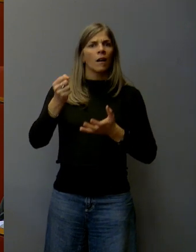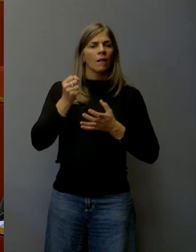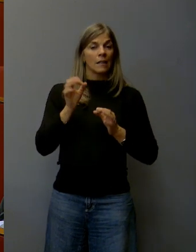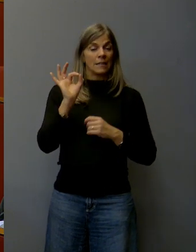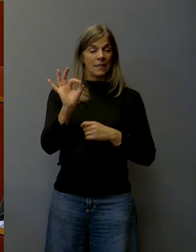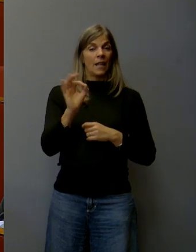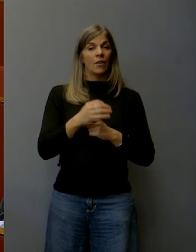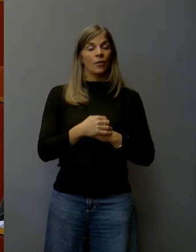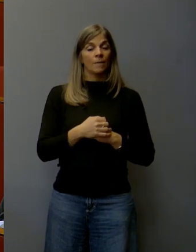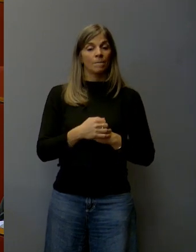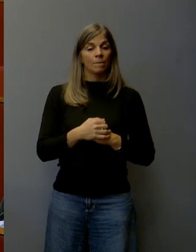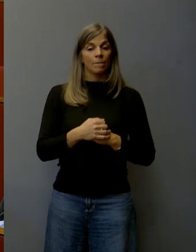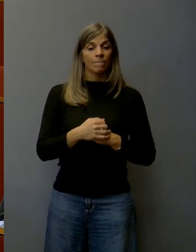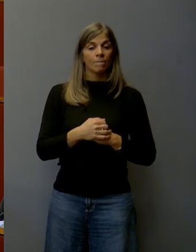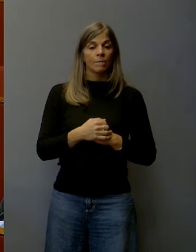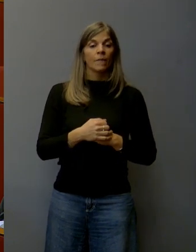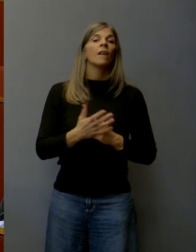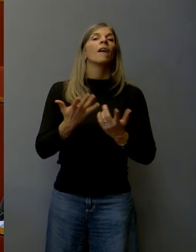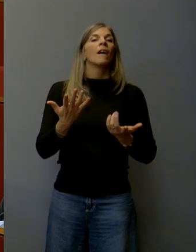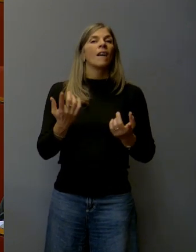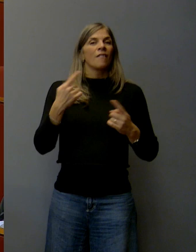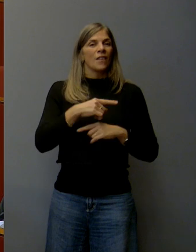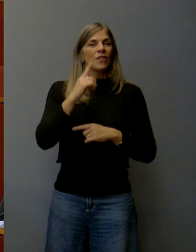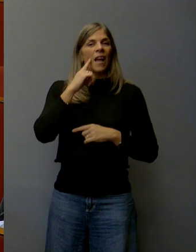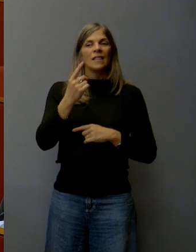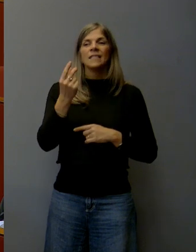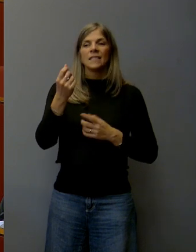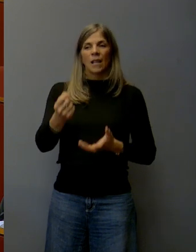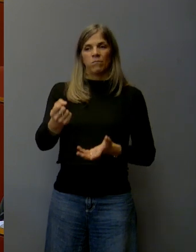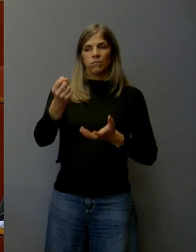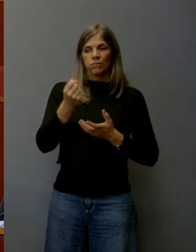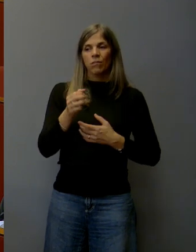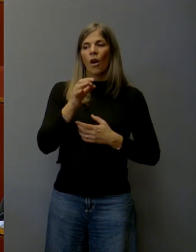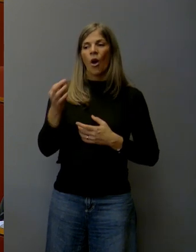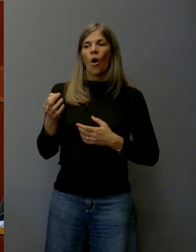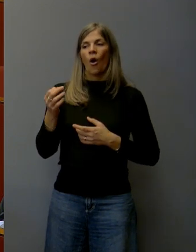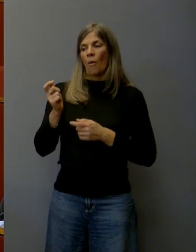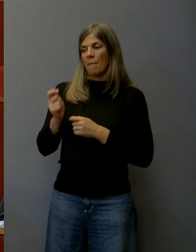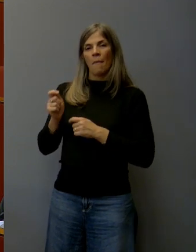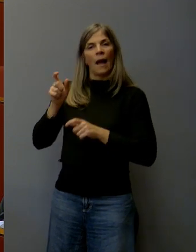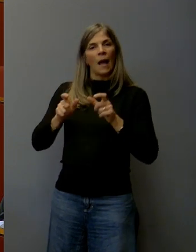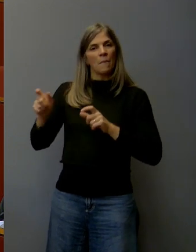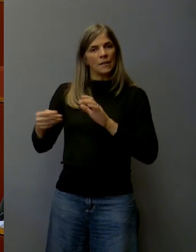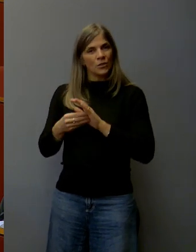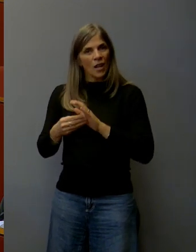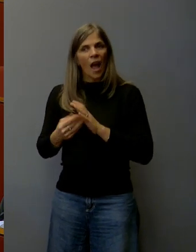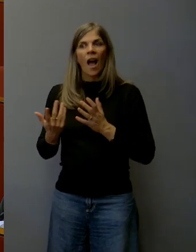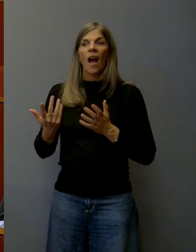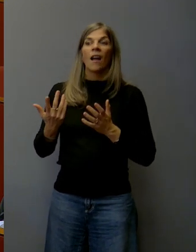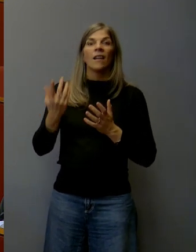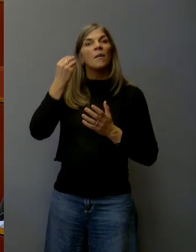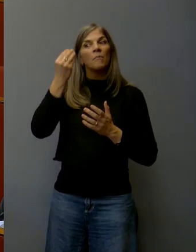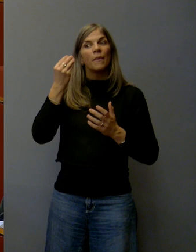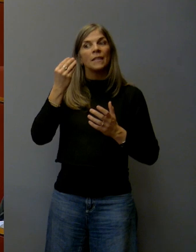questi sostegni economici ci fossero in termini di personale di risorse voi potete solo che immaginare quello che potrebbe